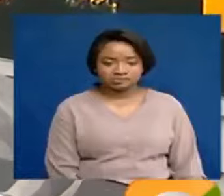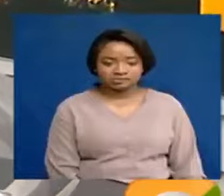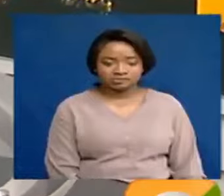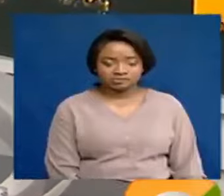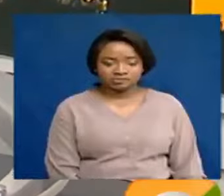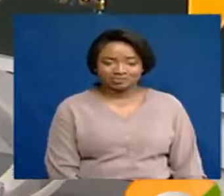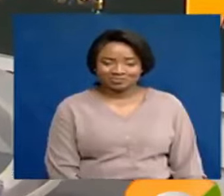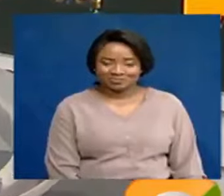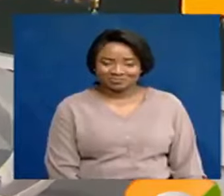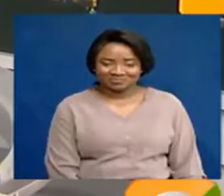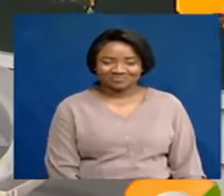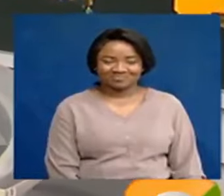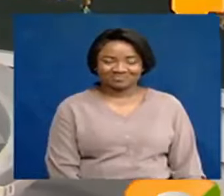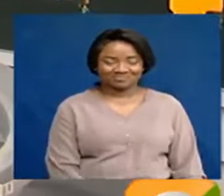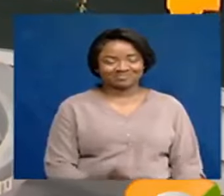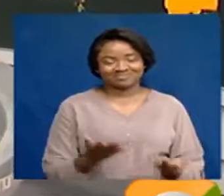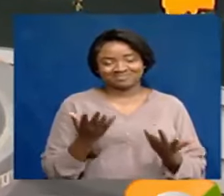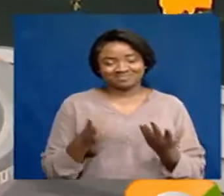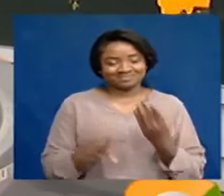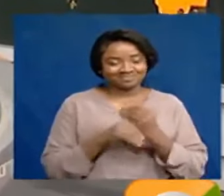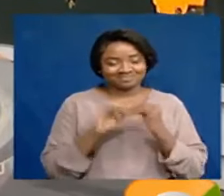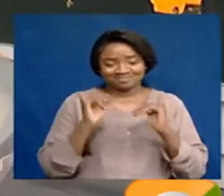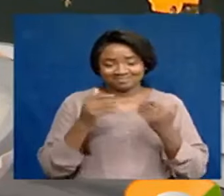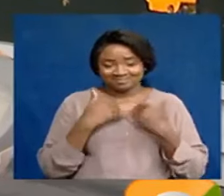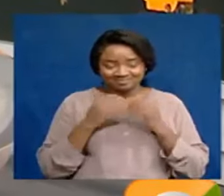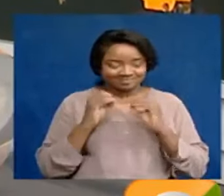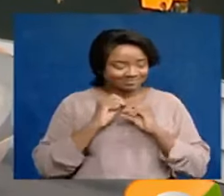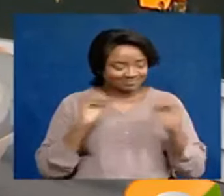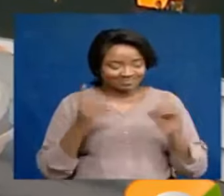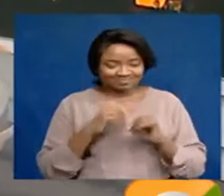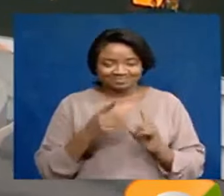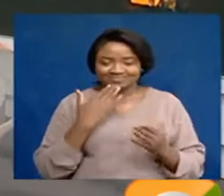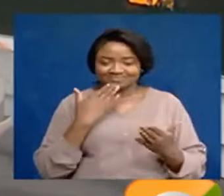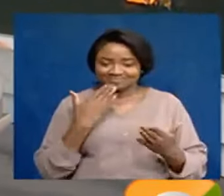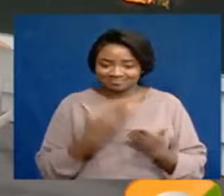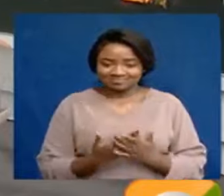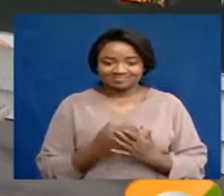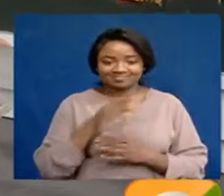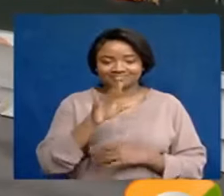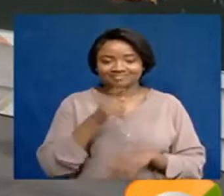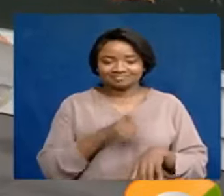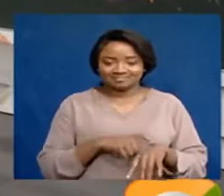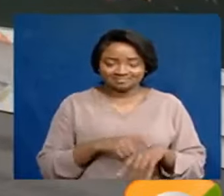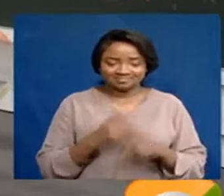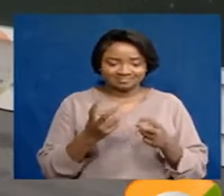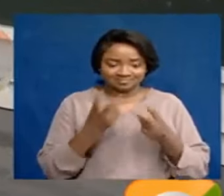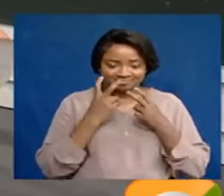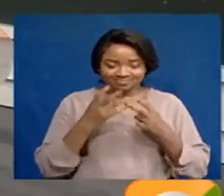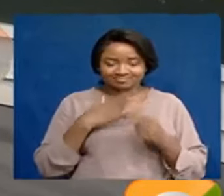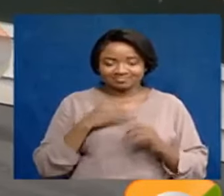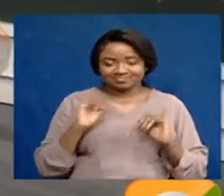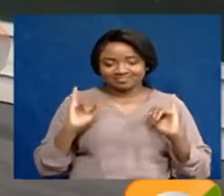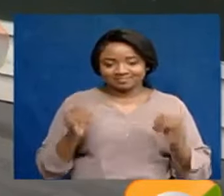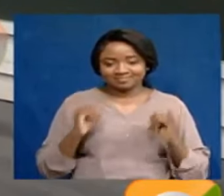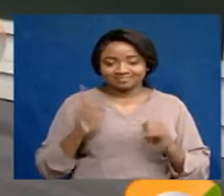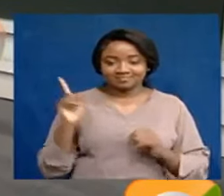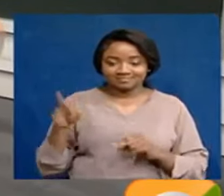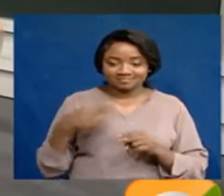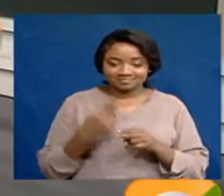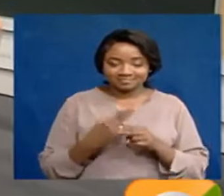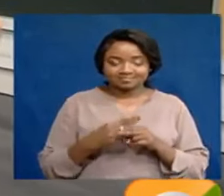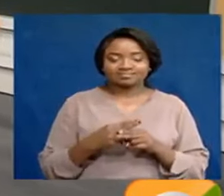Na mtazamaji, kufikia hapo basi hatuna la kuongezea ila kusema asante kwa kutumia muda wako kutizama taarifa zetu. Naitwa